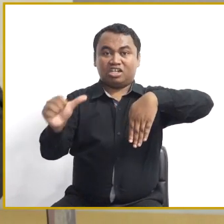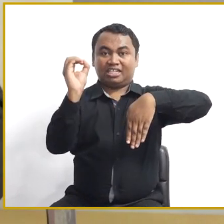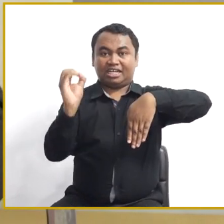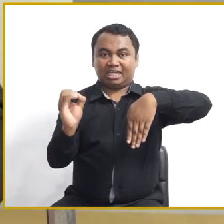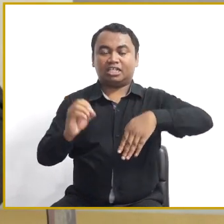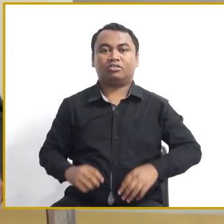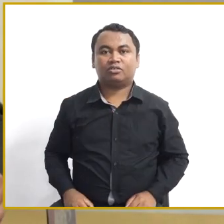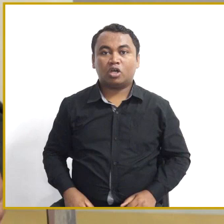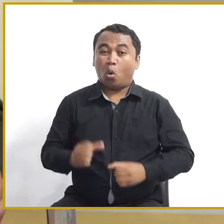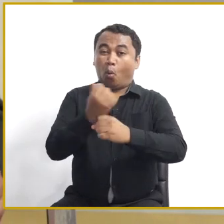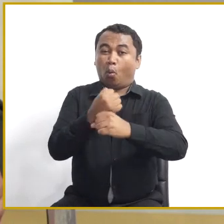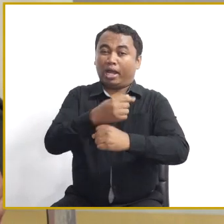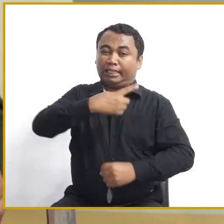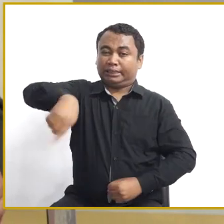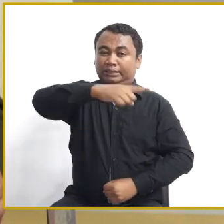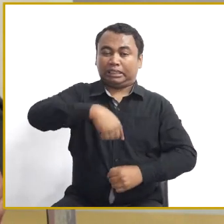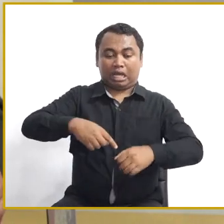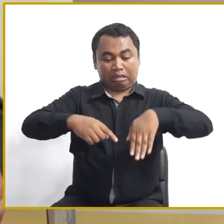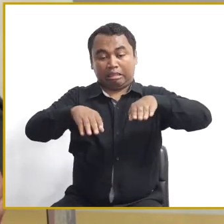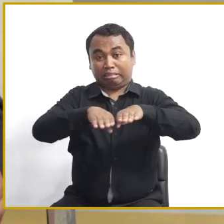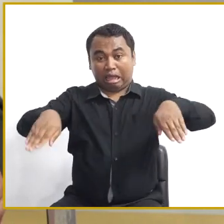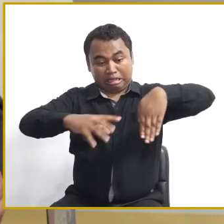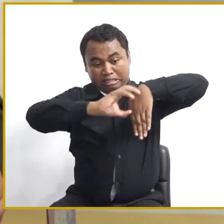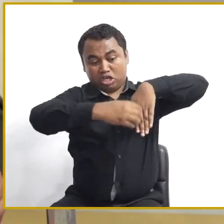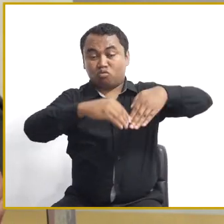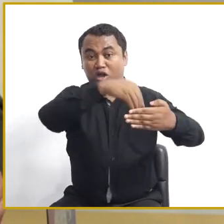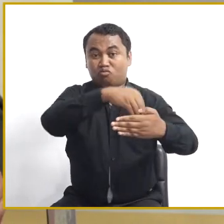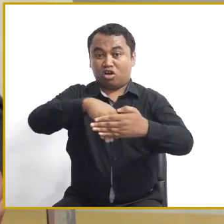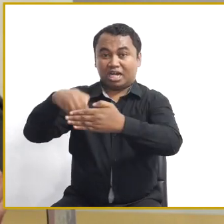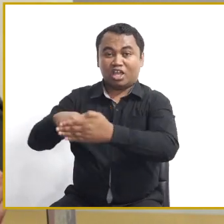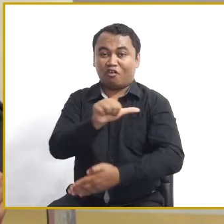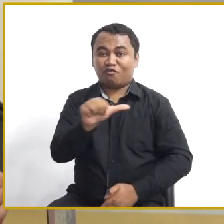manana 7 milliards de dollars tsika.